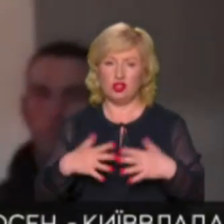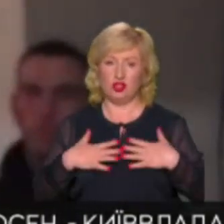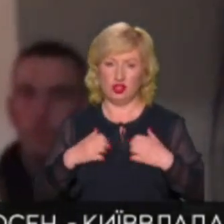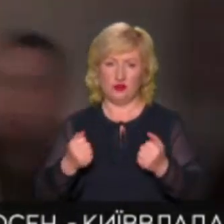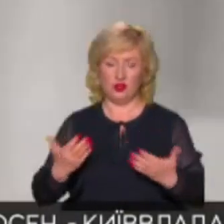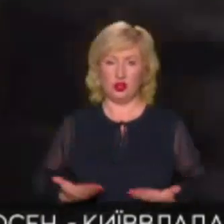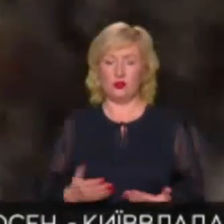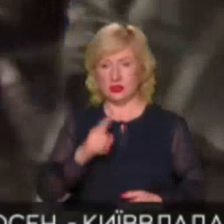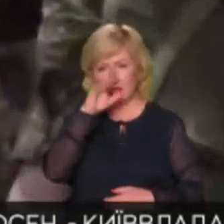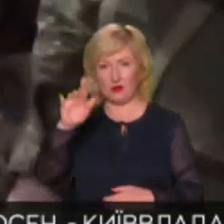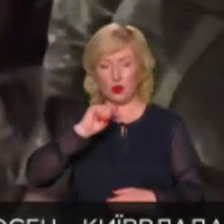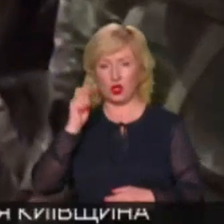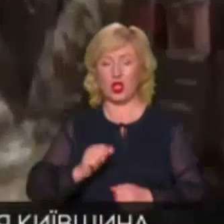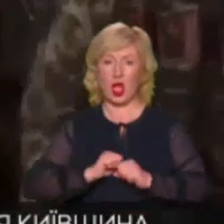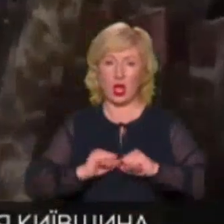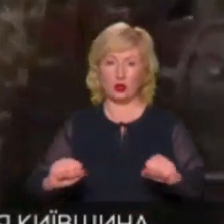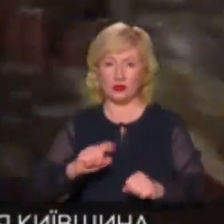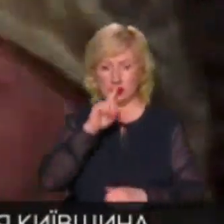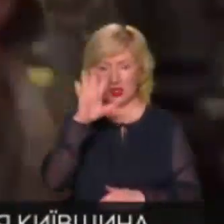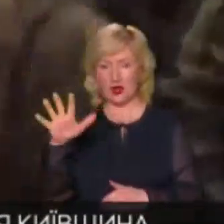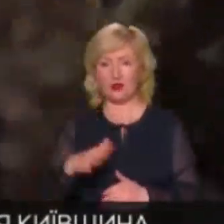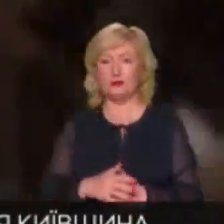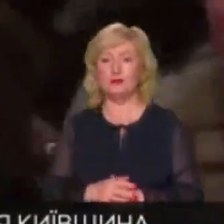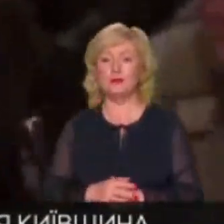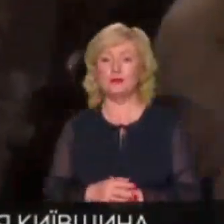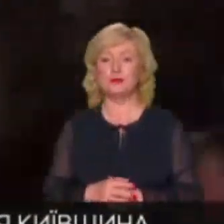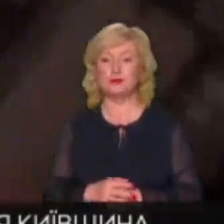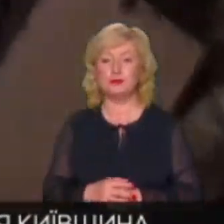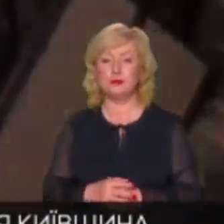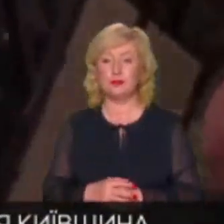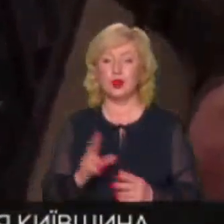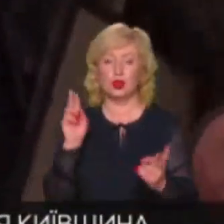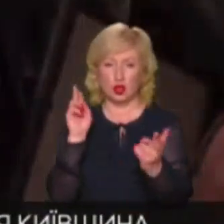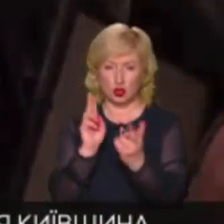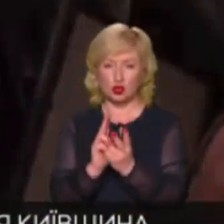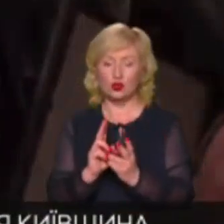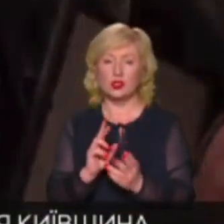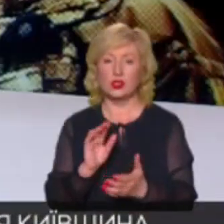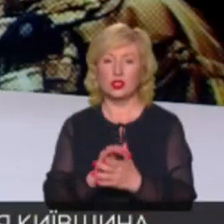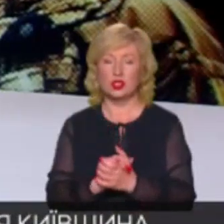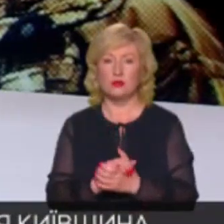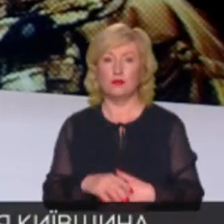Слава Україні! Героям слава! До зустрічі!